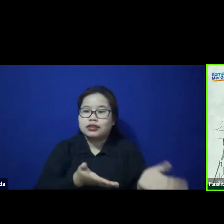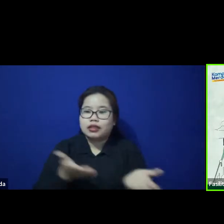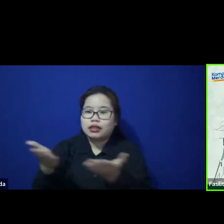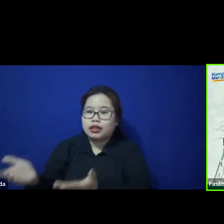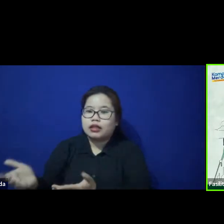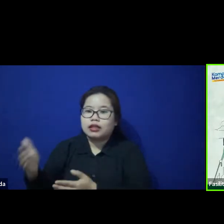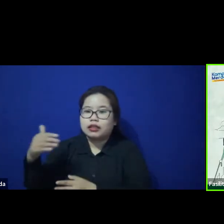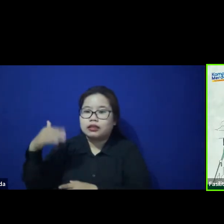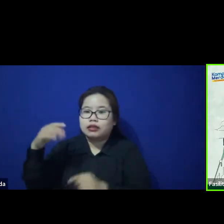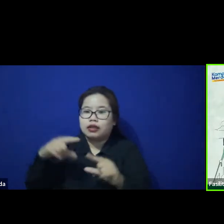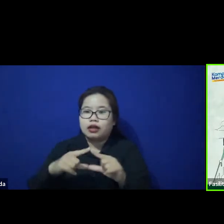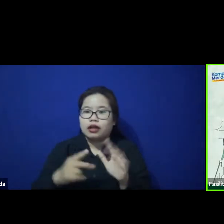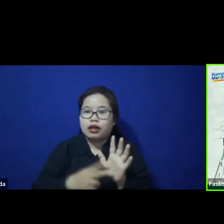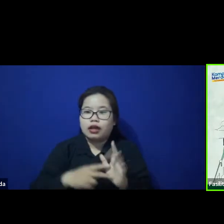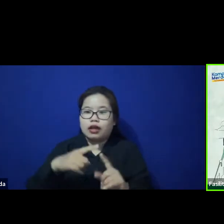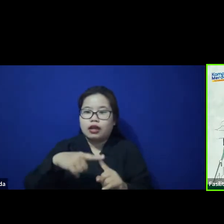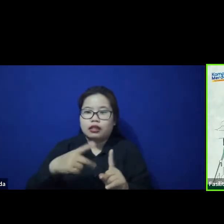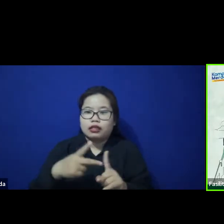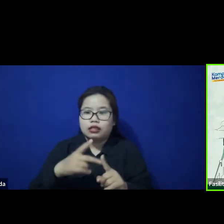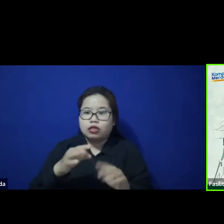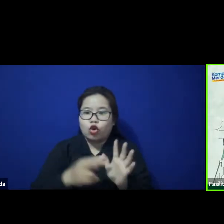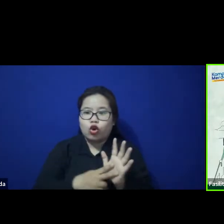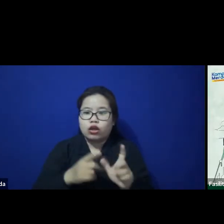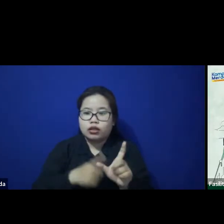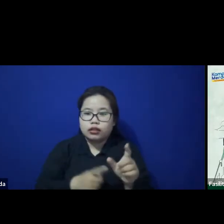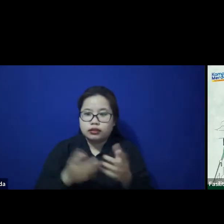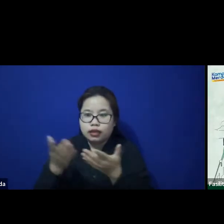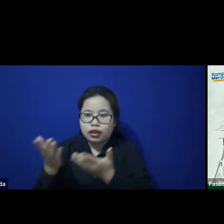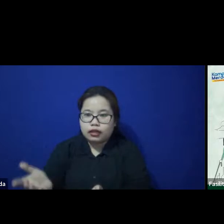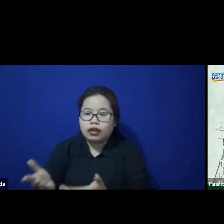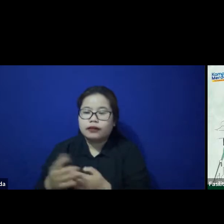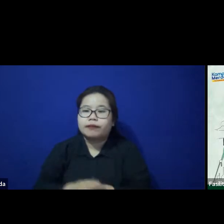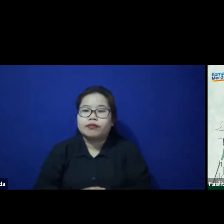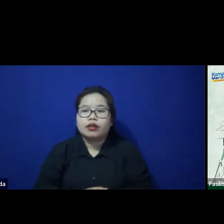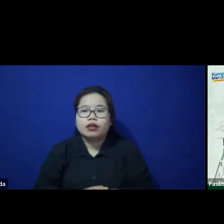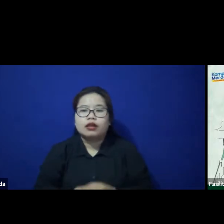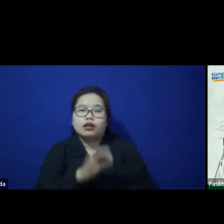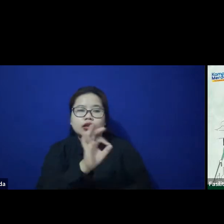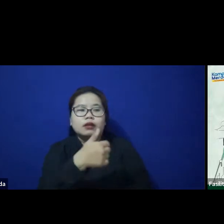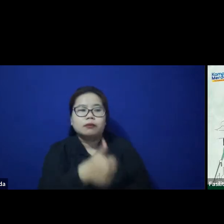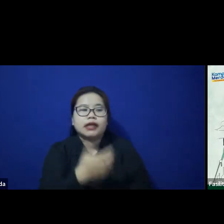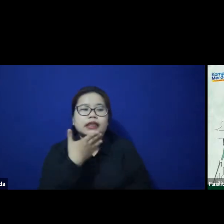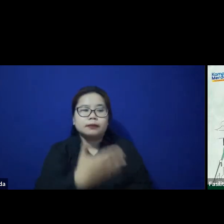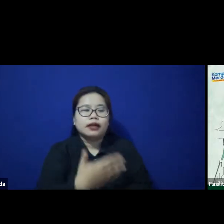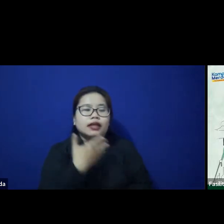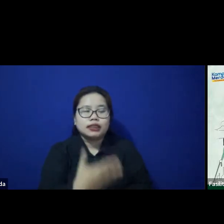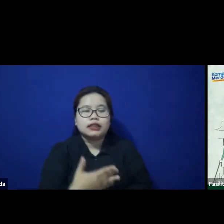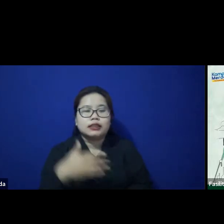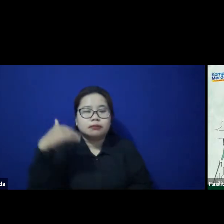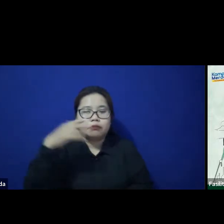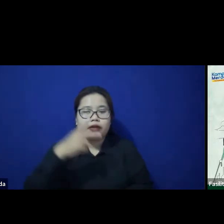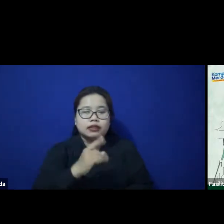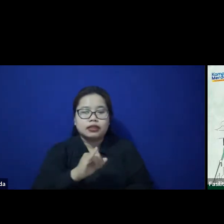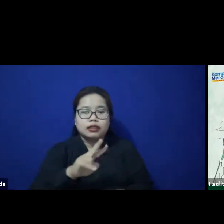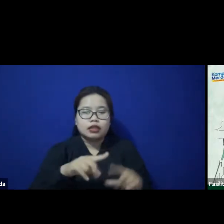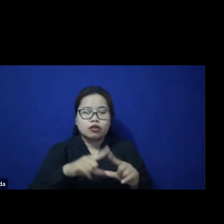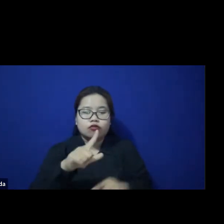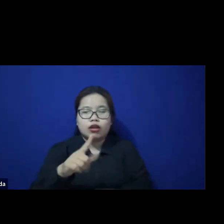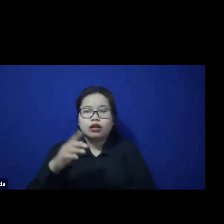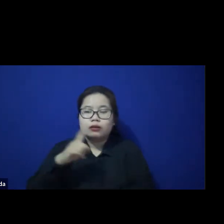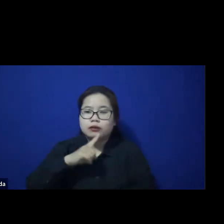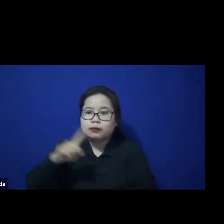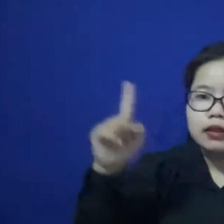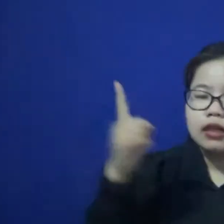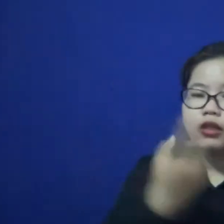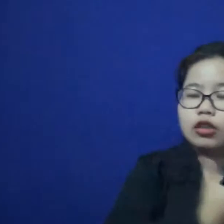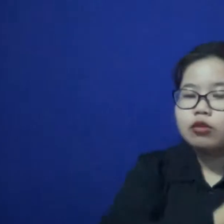Antoni. Silakan Uda Antoni. Ya, terima kasih banyak Mas Rival. Bismillahirrahmanirrahim. Assalamualaikum